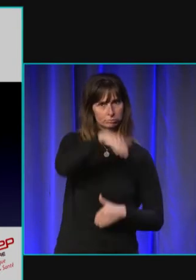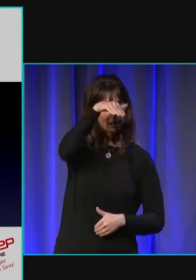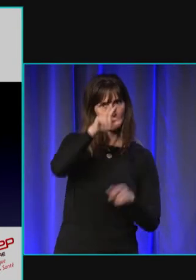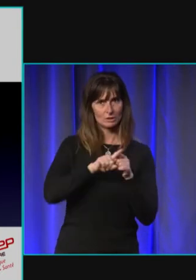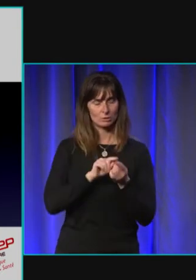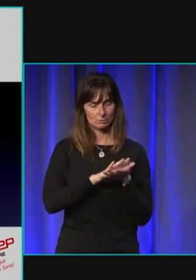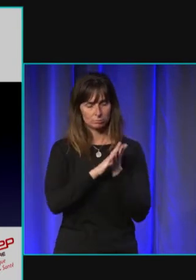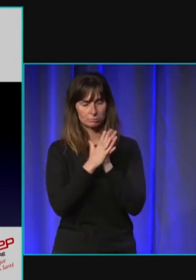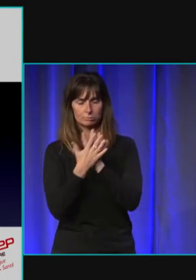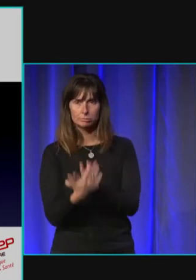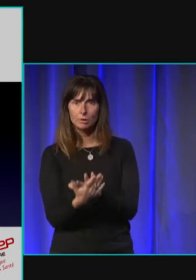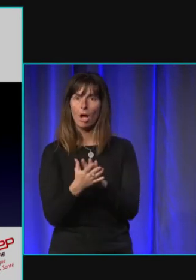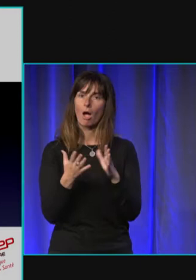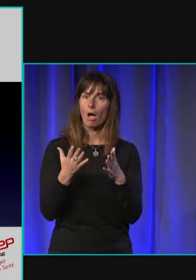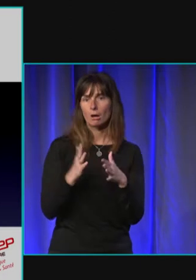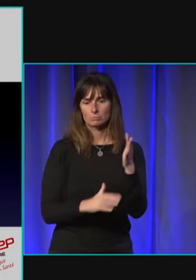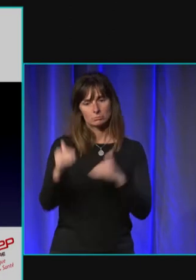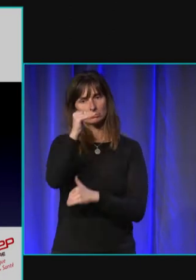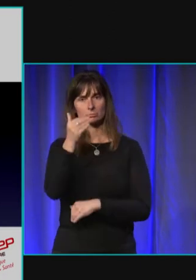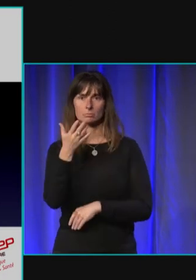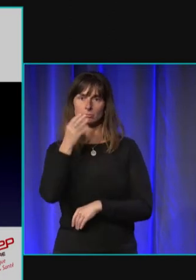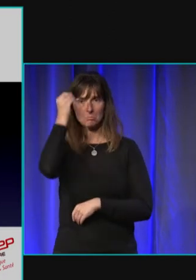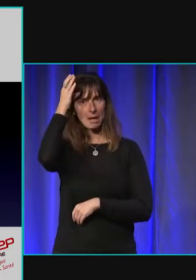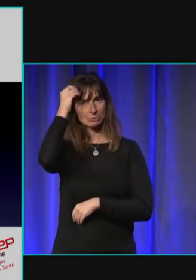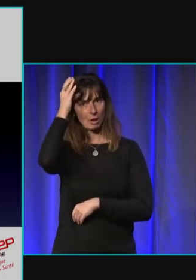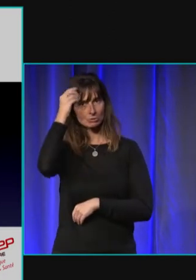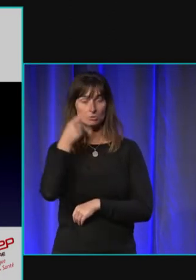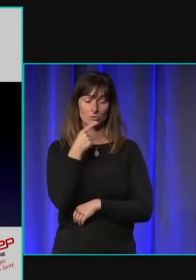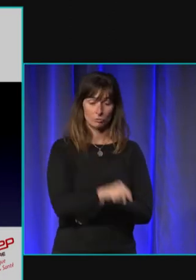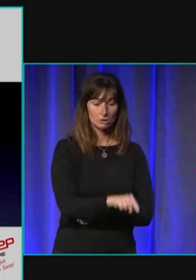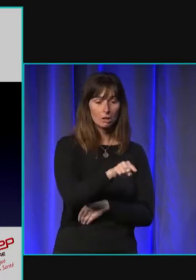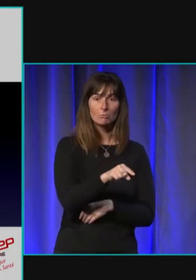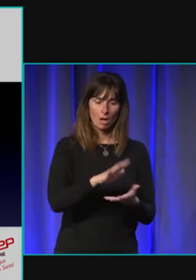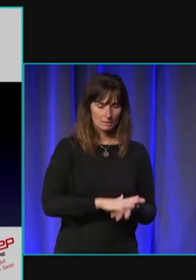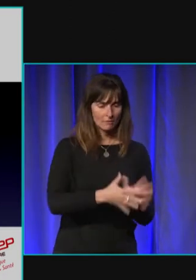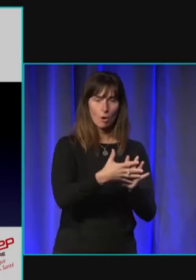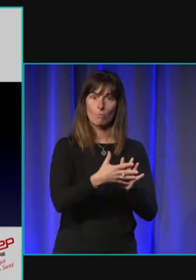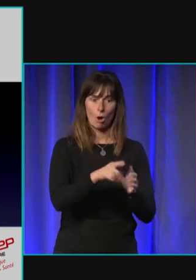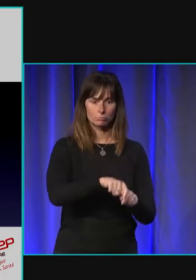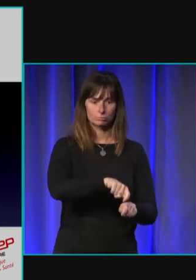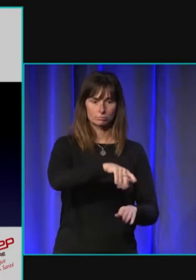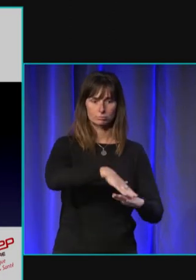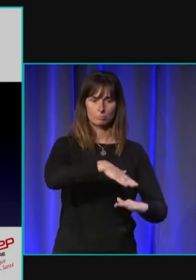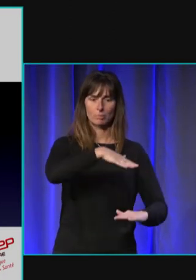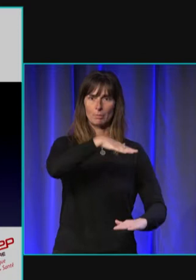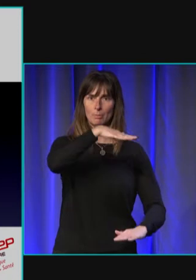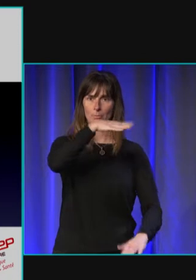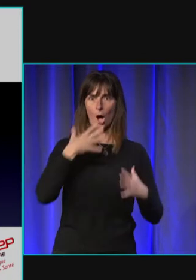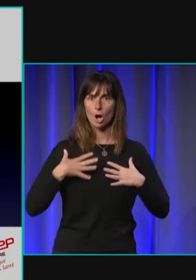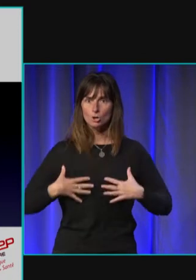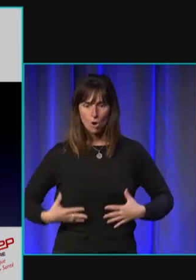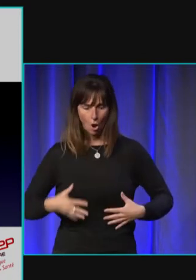maturation. La croissance étant le développement quantitatif, hein, le développement des dimensions du corps, donc dimensions des